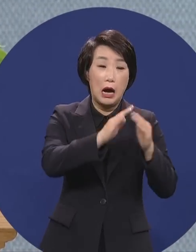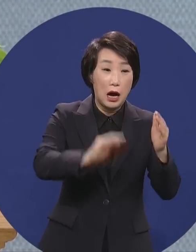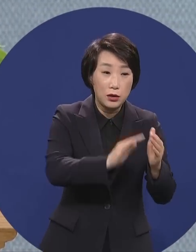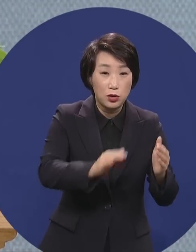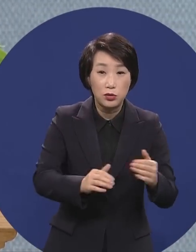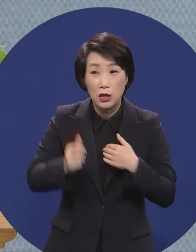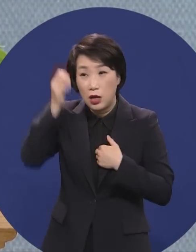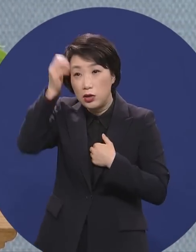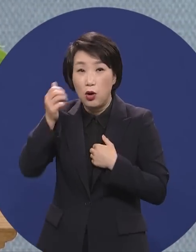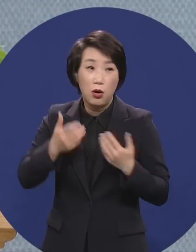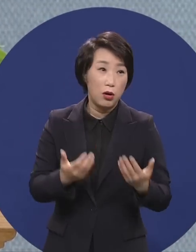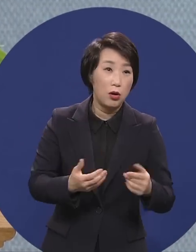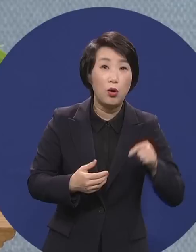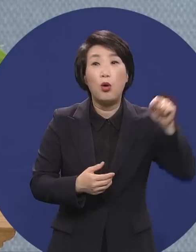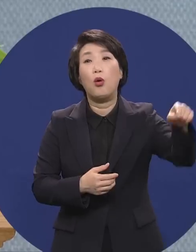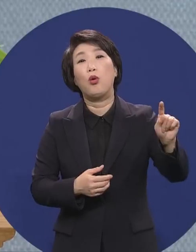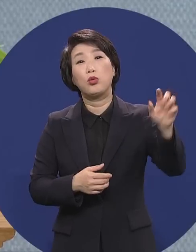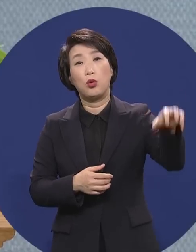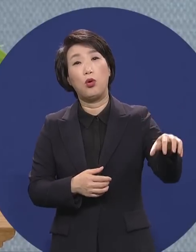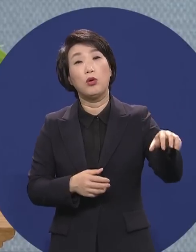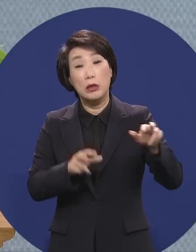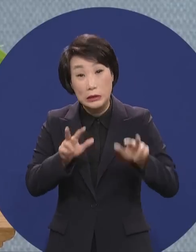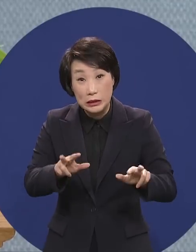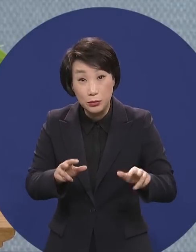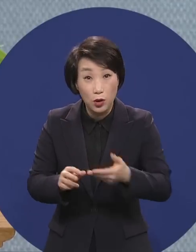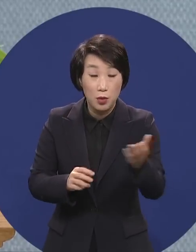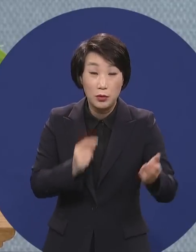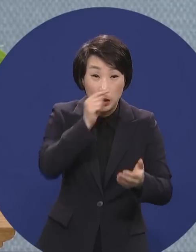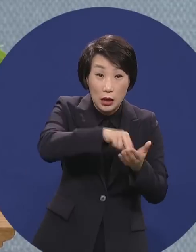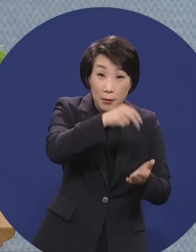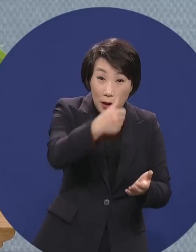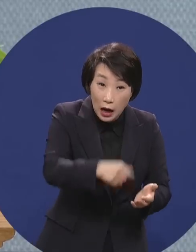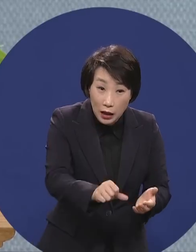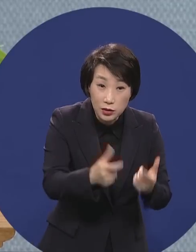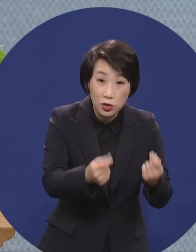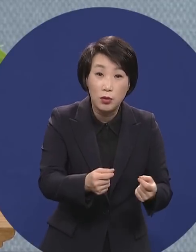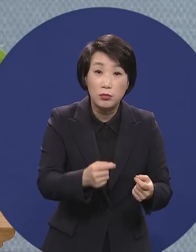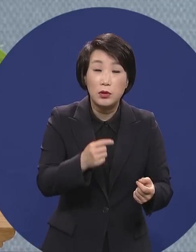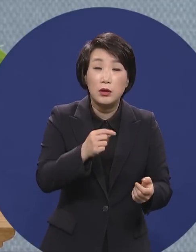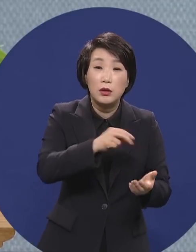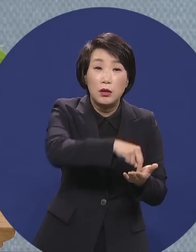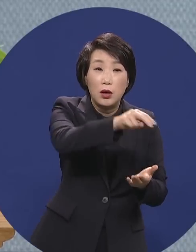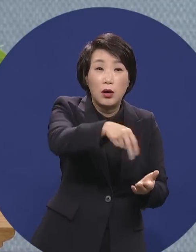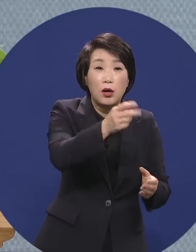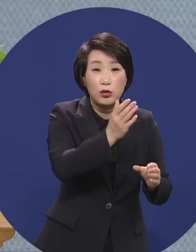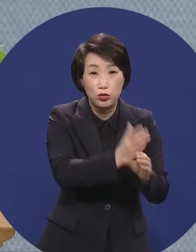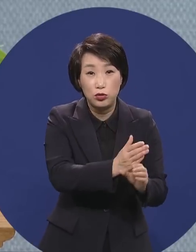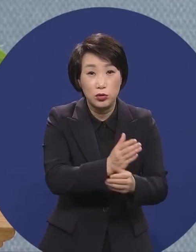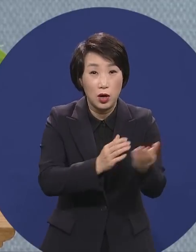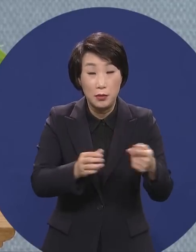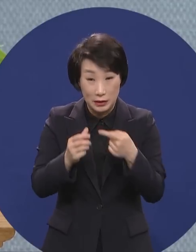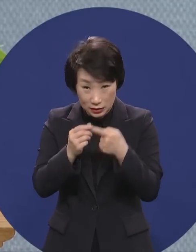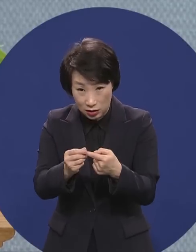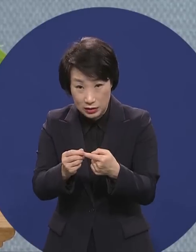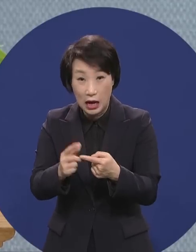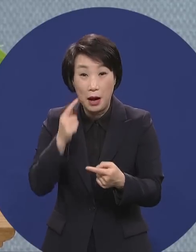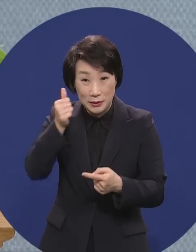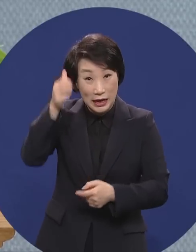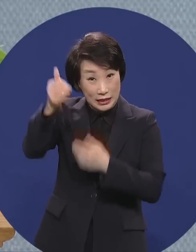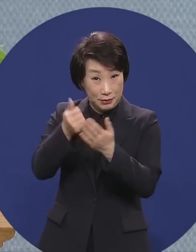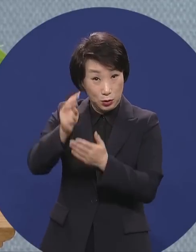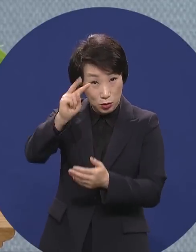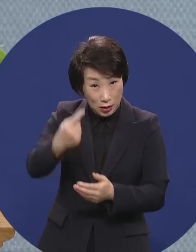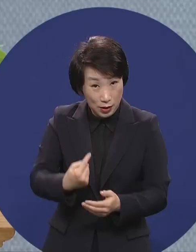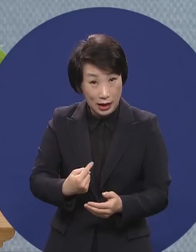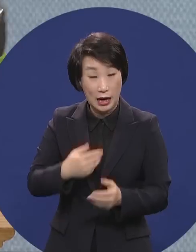당신의 영혼은 어디 가겠는가? 아직도 탕자와 같이 방탕하고 있을 뿐이니 먼저는 아버지께로 돌아가자 이